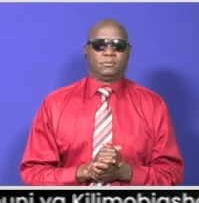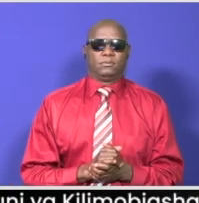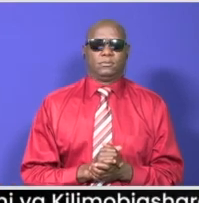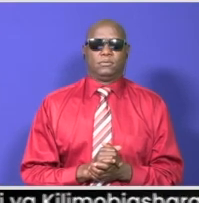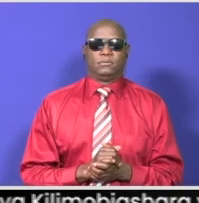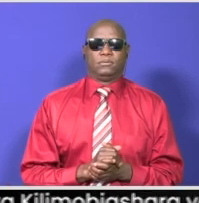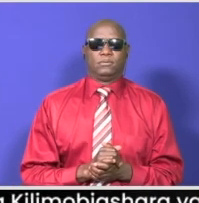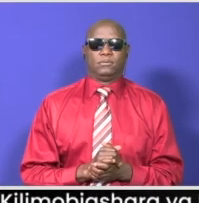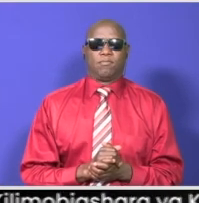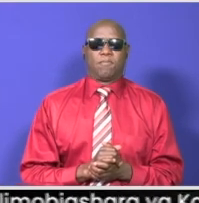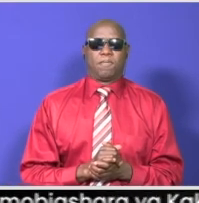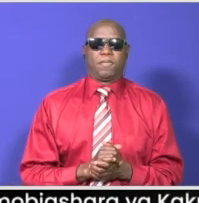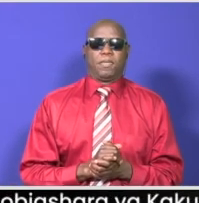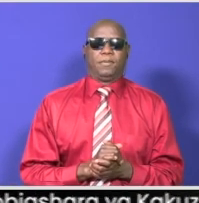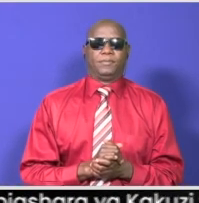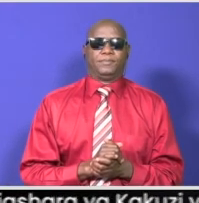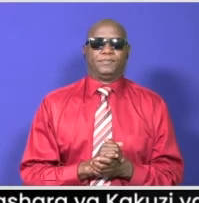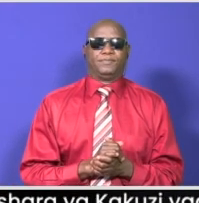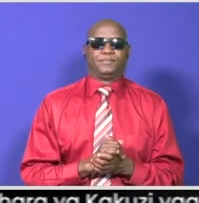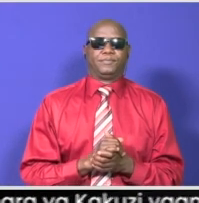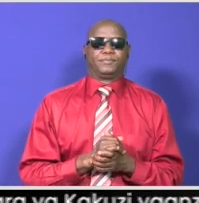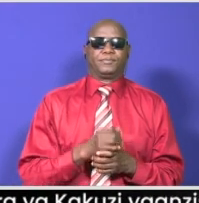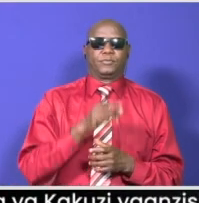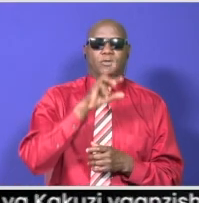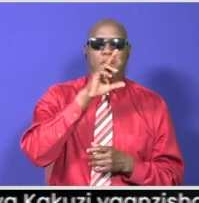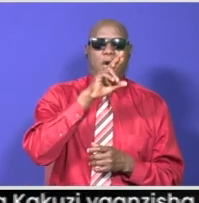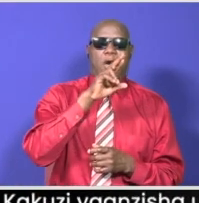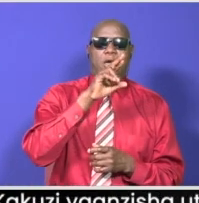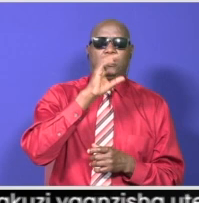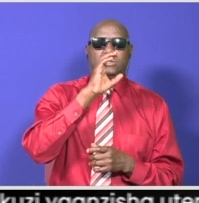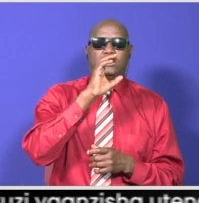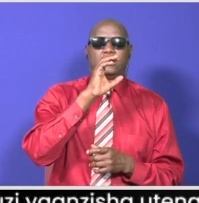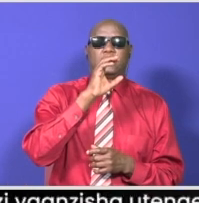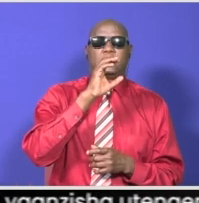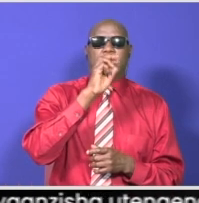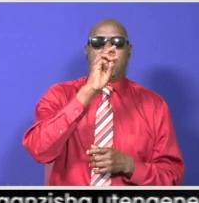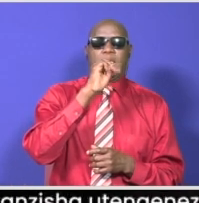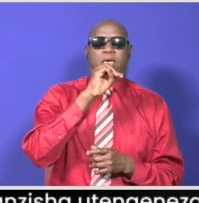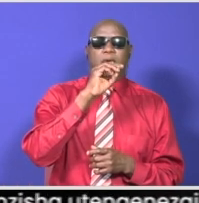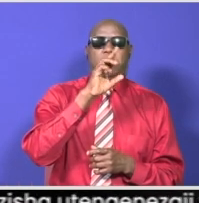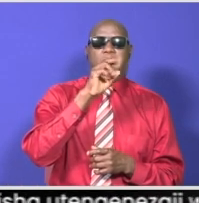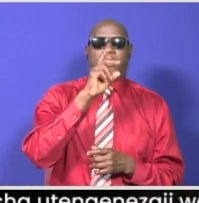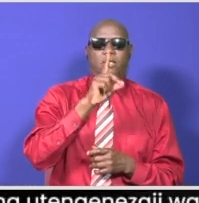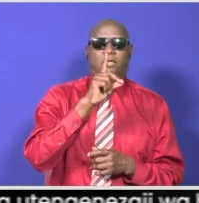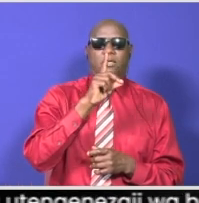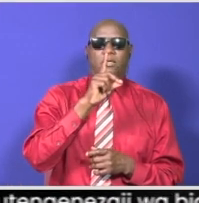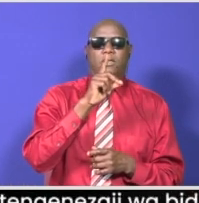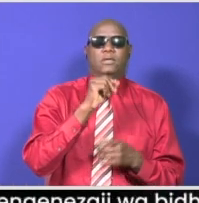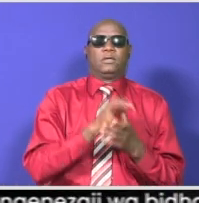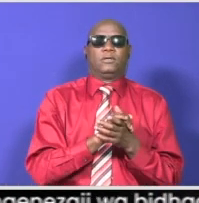Na kituo cha ramani ya rasilimali na maendeleo RCMRD kimeanzisha kongamano lake la kitaifa la saba leo